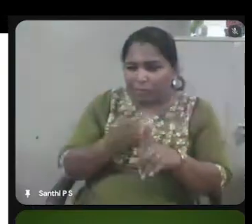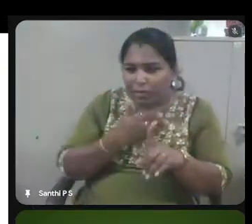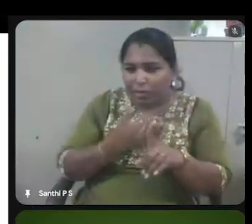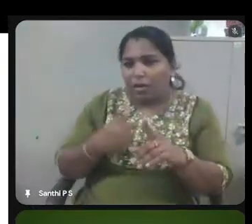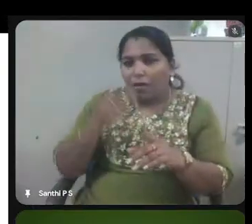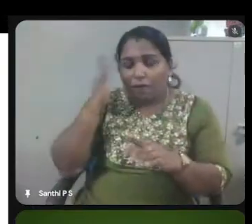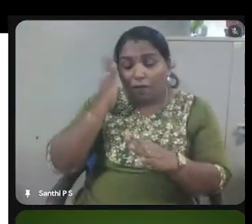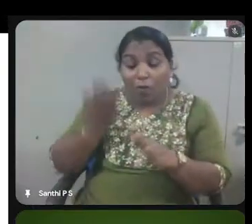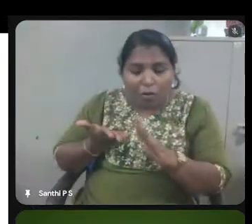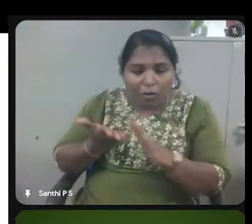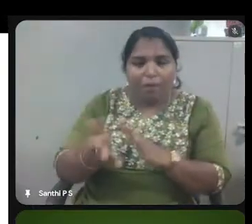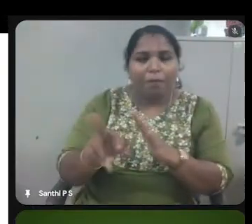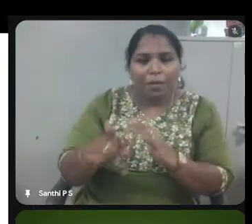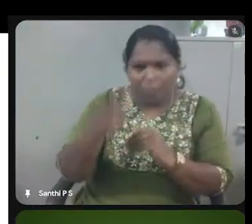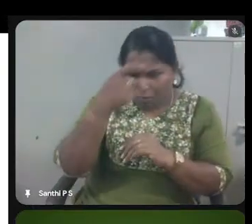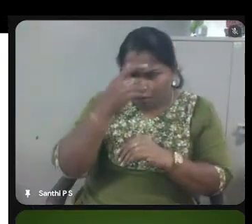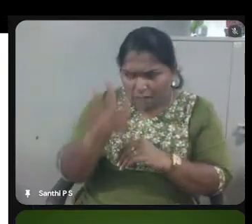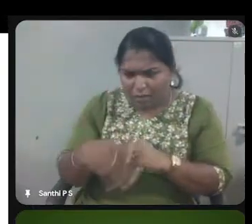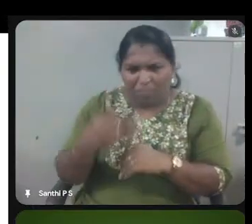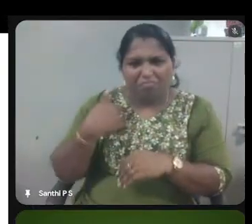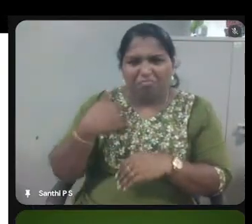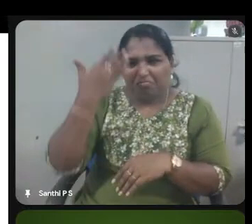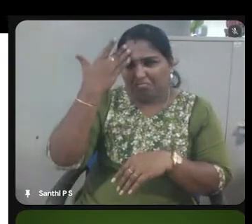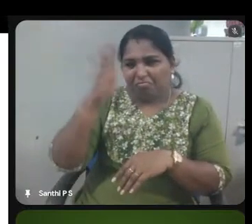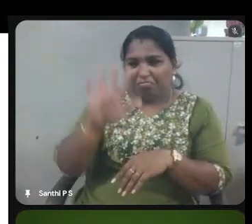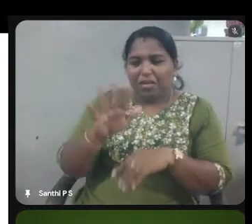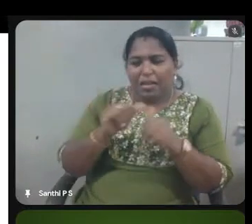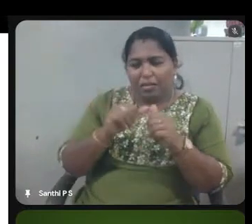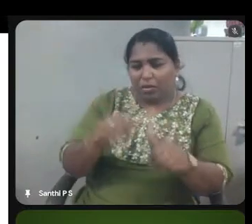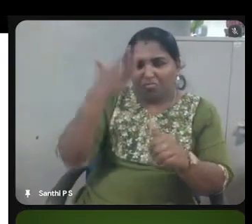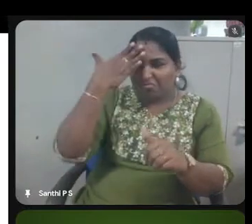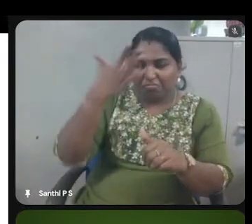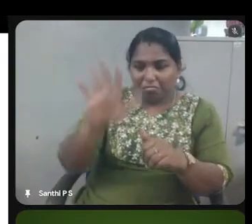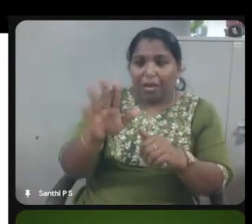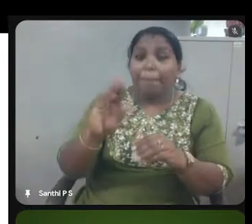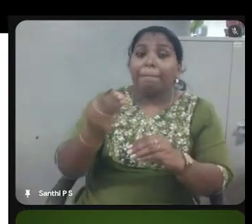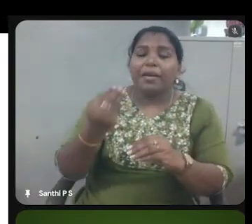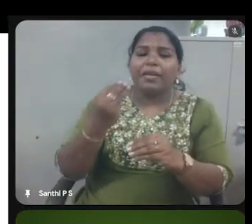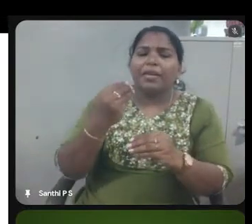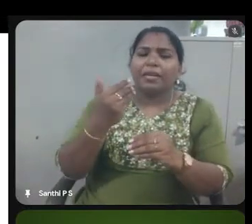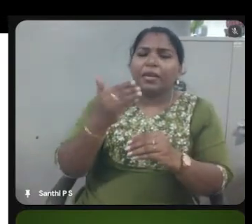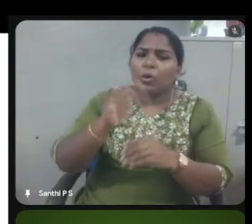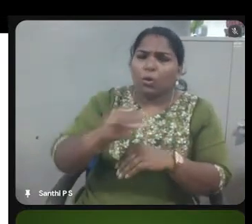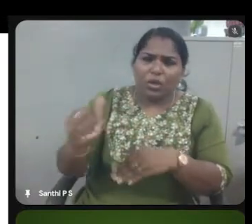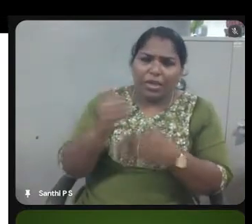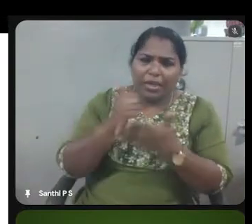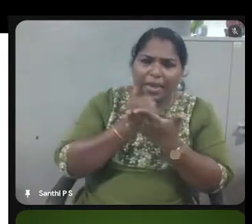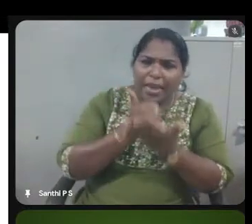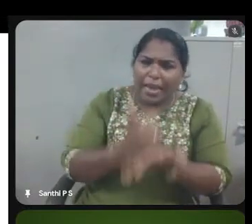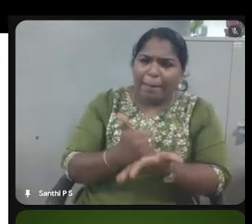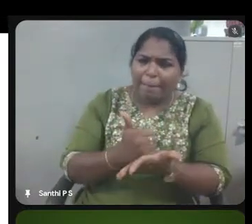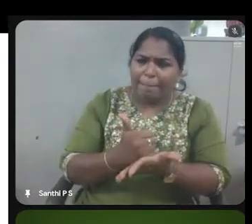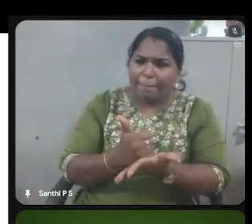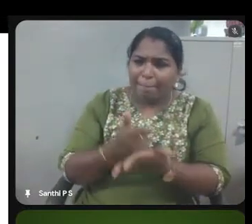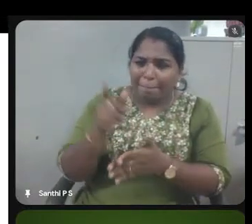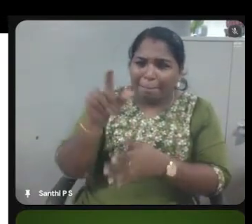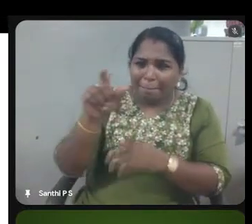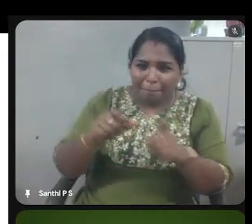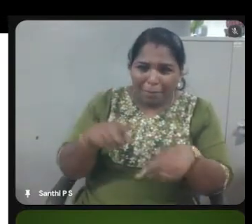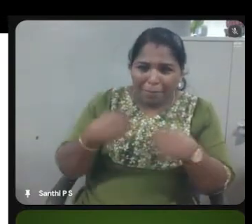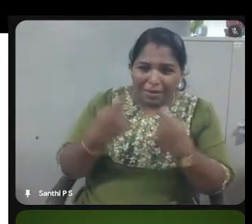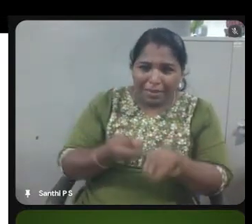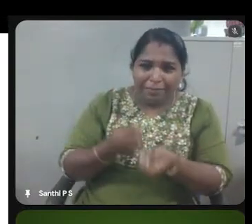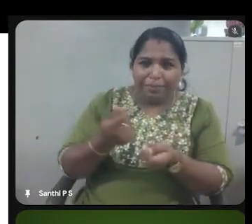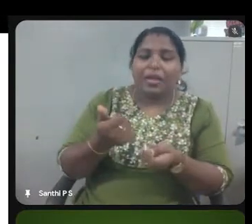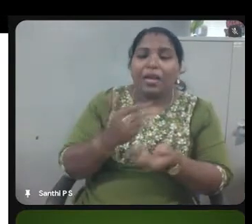അറിയാവോ? ഞങ്ങൾക്ക് അറിയത്തില്ല. പക്ഷെ നിങ്ങൾക്ക് എനിക്ക് തോന്നുന്നു ചൈൽഡ് ഹെൽപ്പ് ലൈനിൽ ഒന്ന് ചോദിച്ചാൽ ചിലപ്പോൾ അവർക്ക് എന്തെങ്കിലും ഇങ്ങനത്തെ,